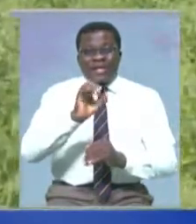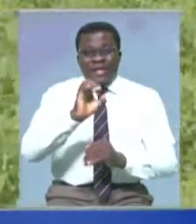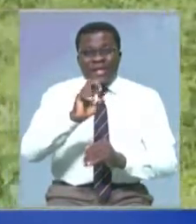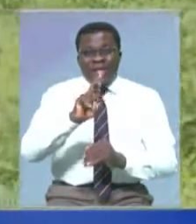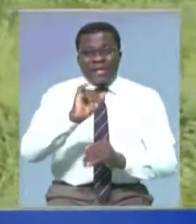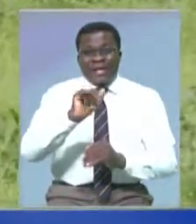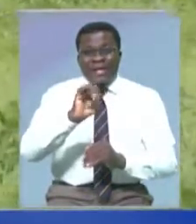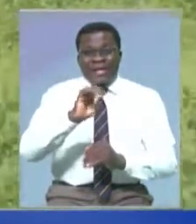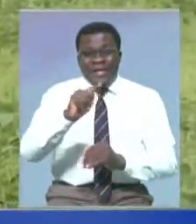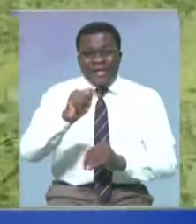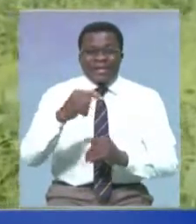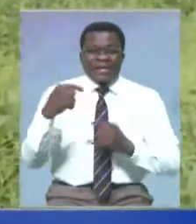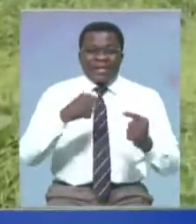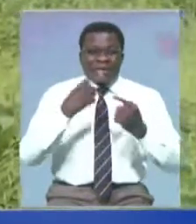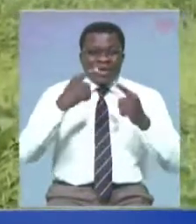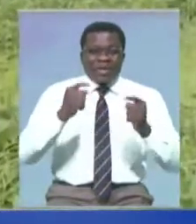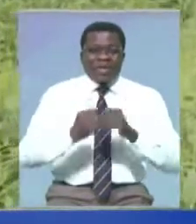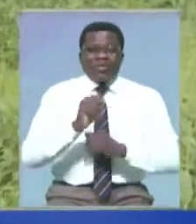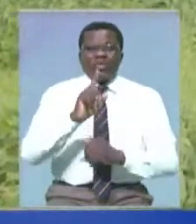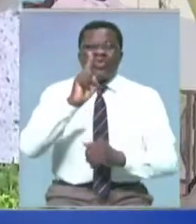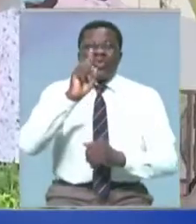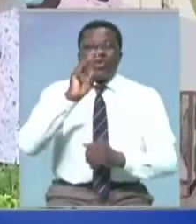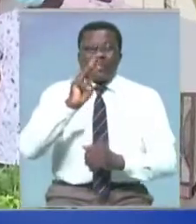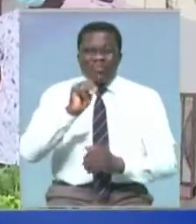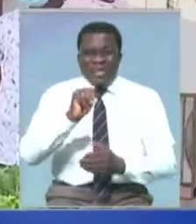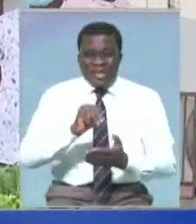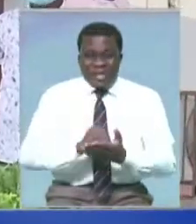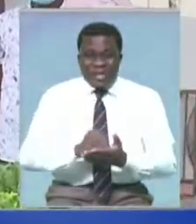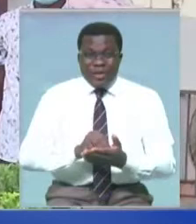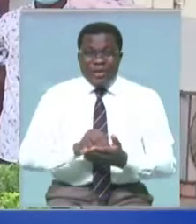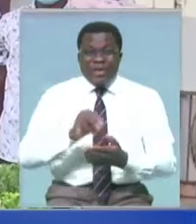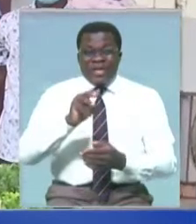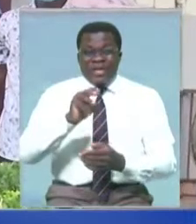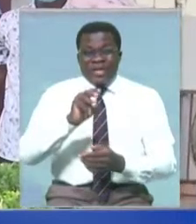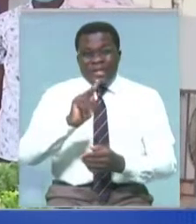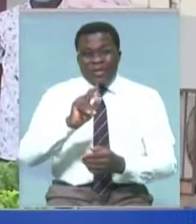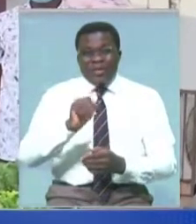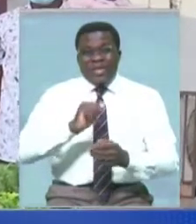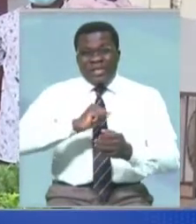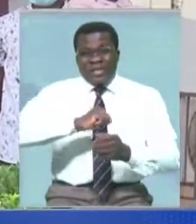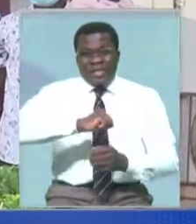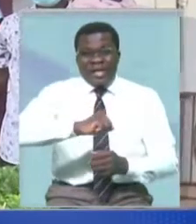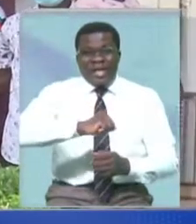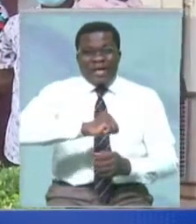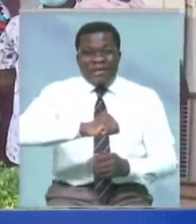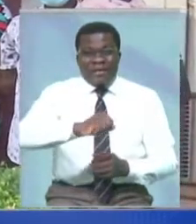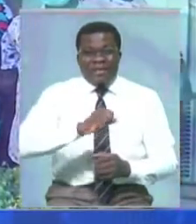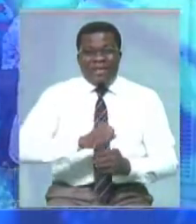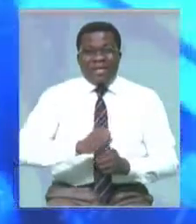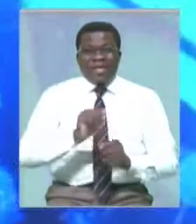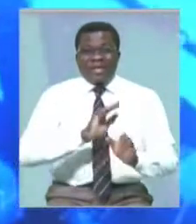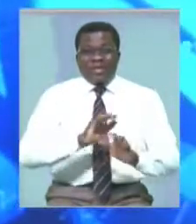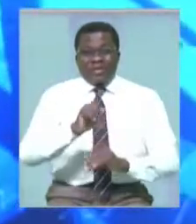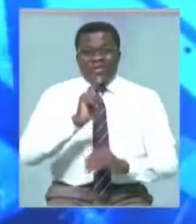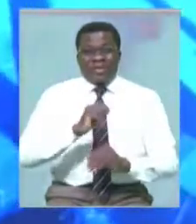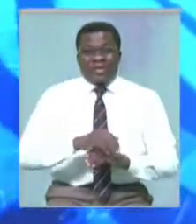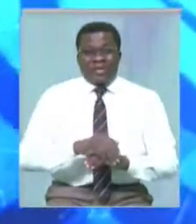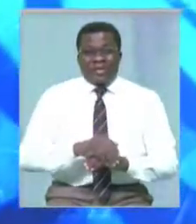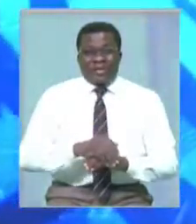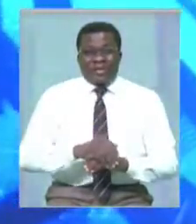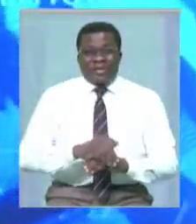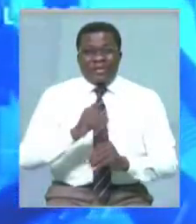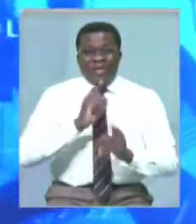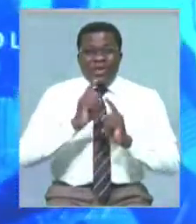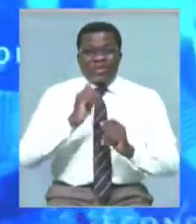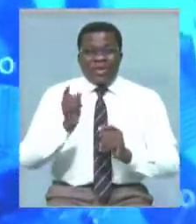succès. Plus de 1000 km à parcourir pour cette caravane au cœur vert. et aux élans humanitaires. Et on